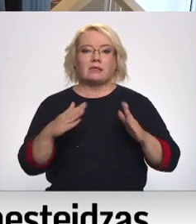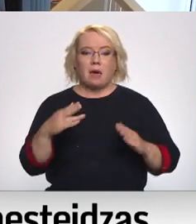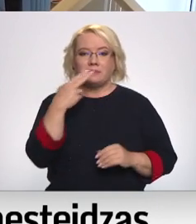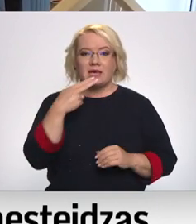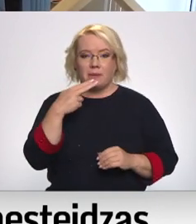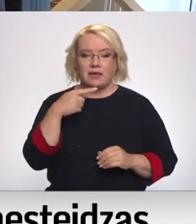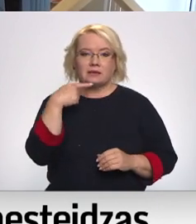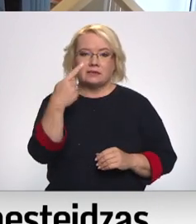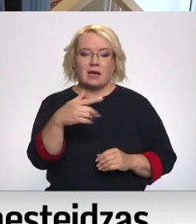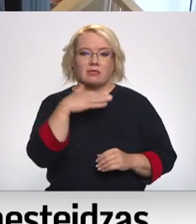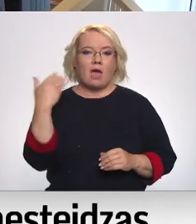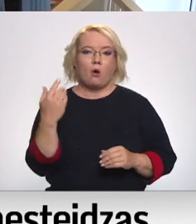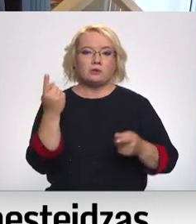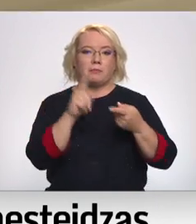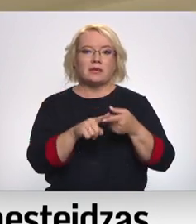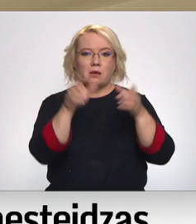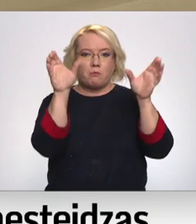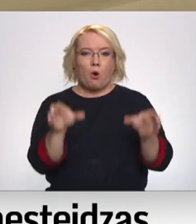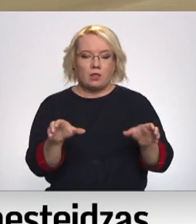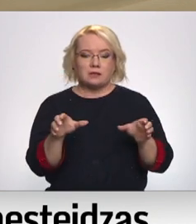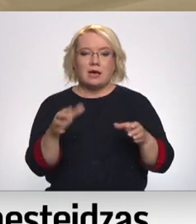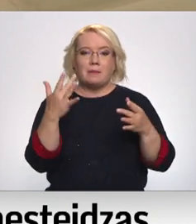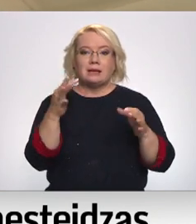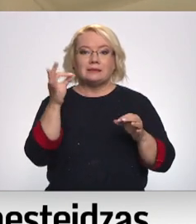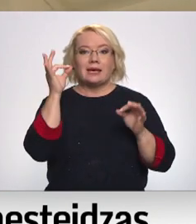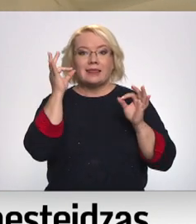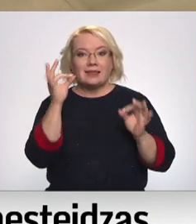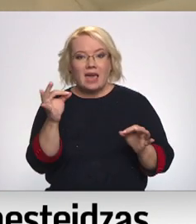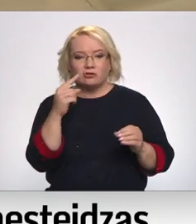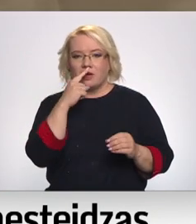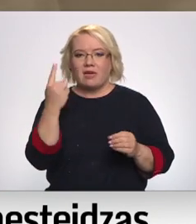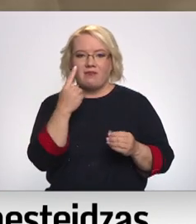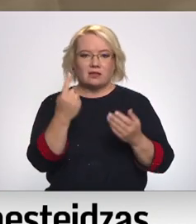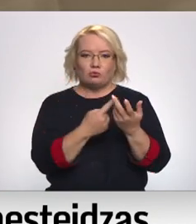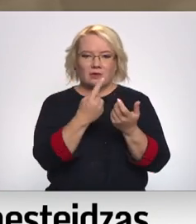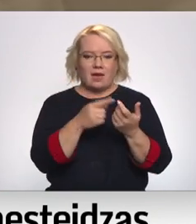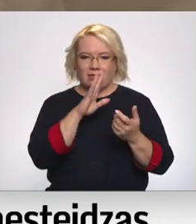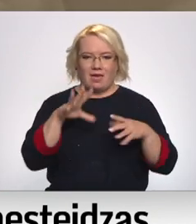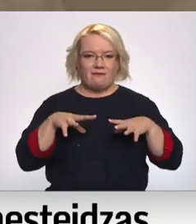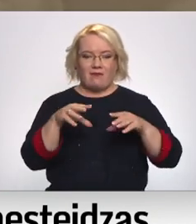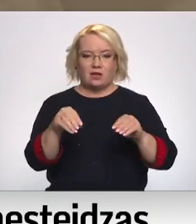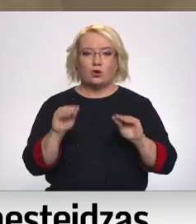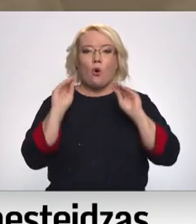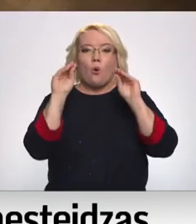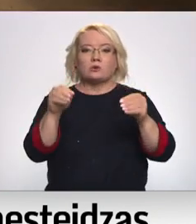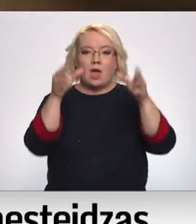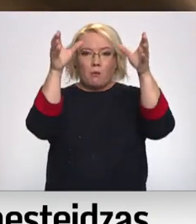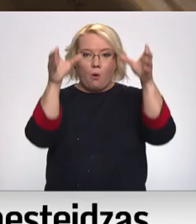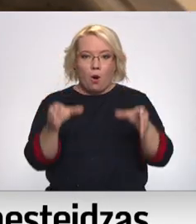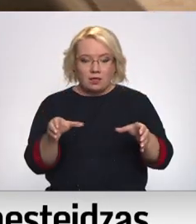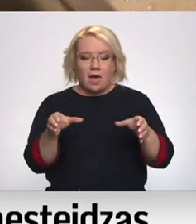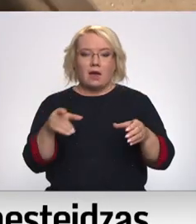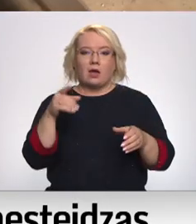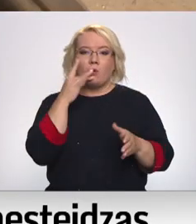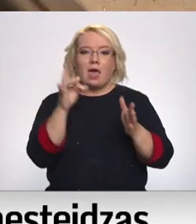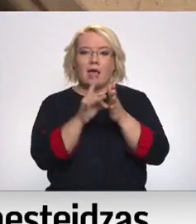daudzi pieslēguši boilerus, bet uzskaiti, cik tieši neviens neveic. Uzliekot boileri un palielinot elektrības jaudu, tas